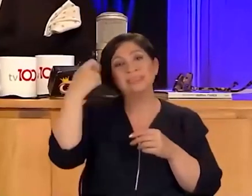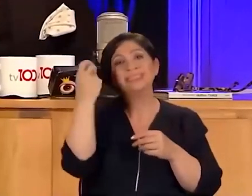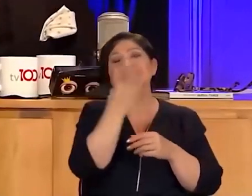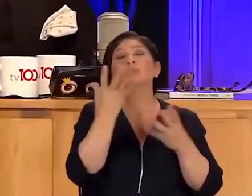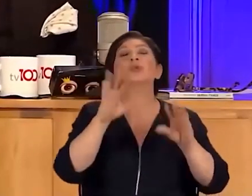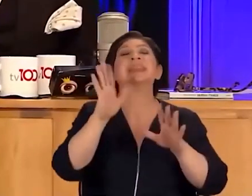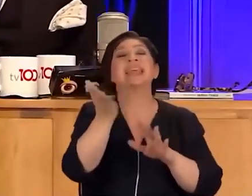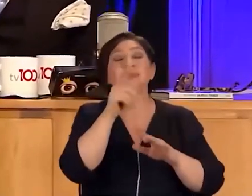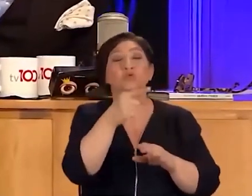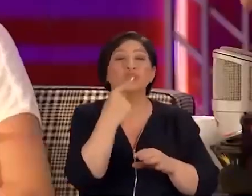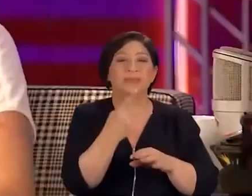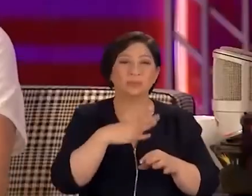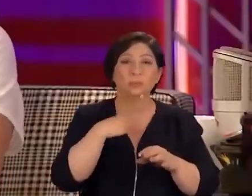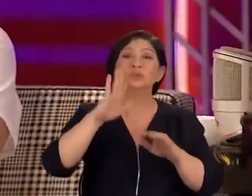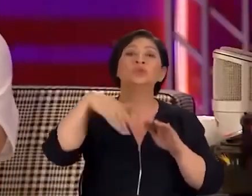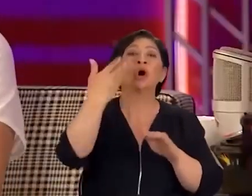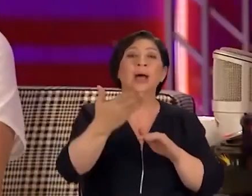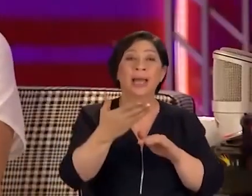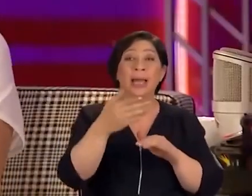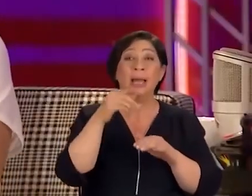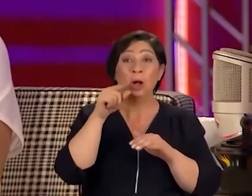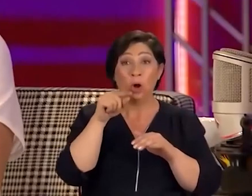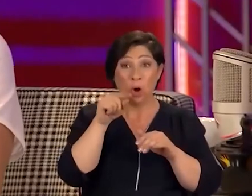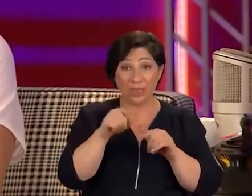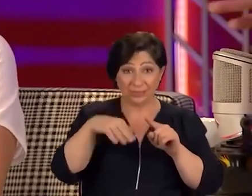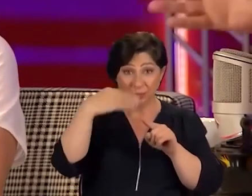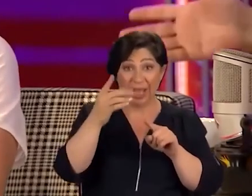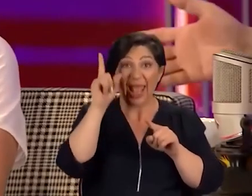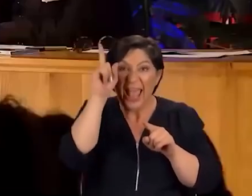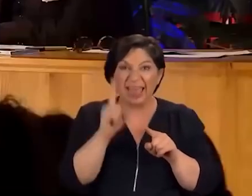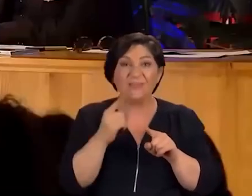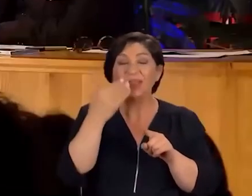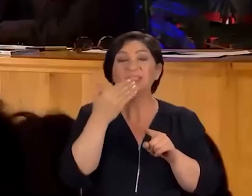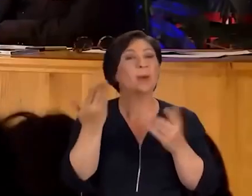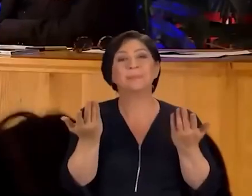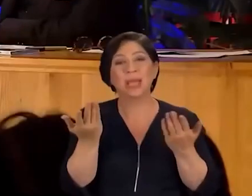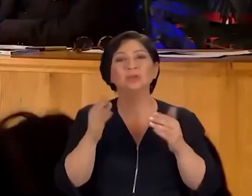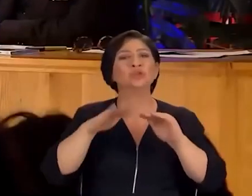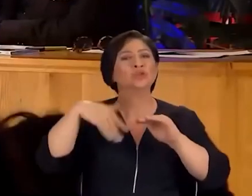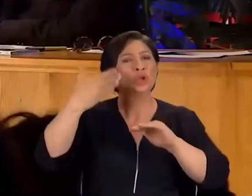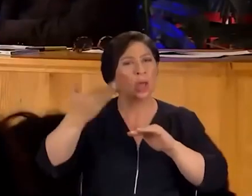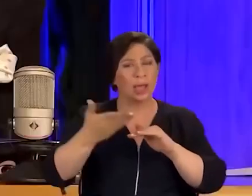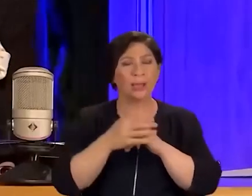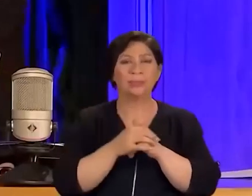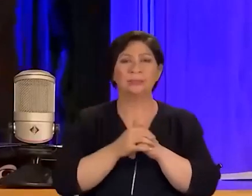yoktu. Neyse. Şunu söylemek istiyorum. Sonra bundan sonra ilk defa anlatacağım şey şu.